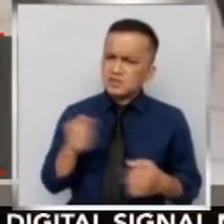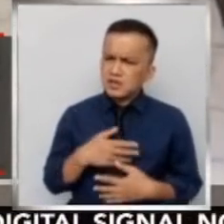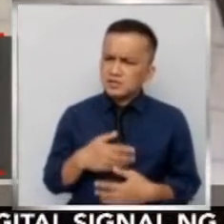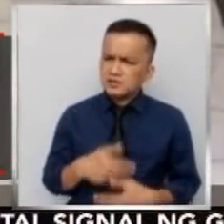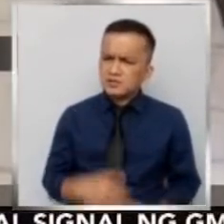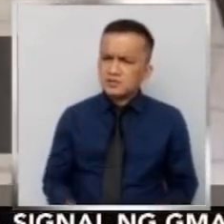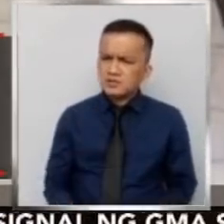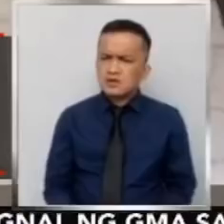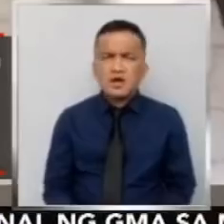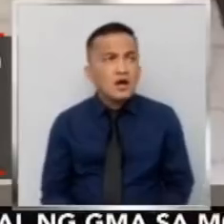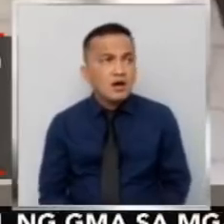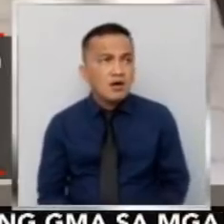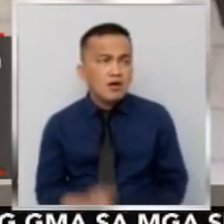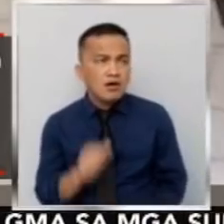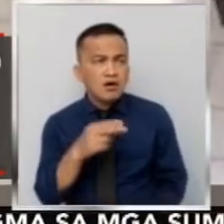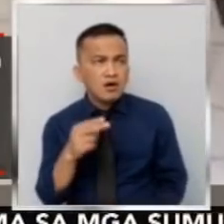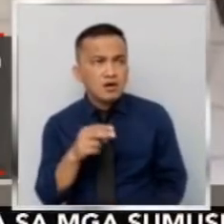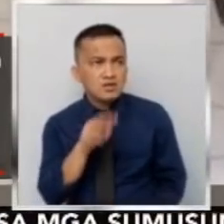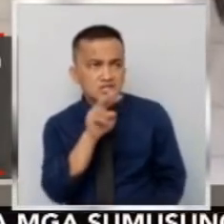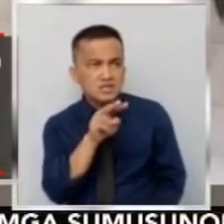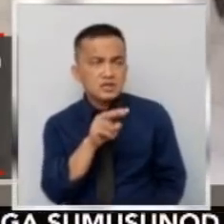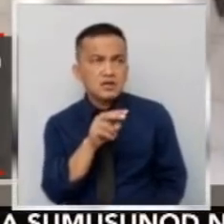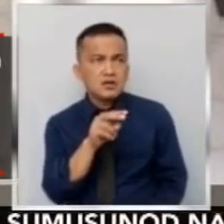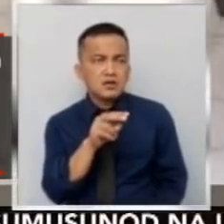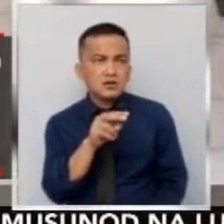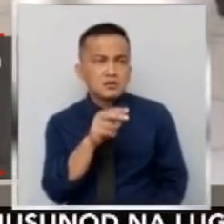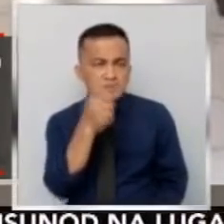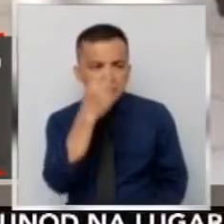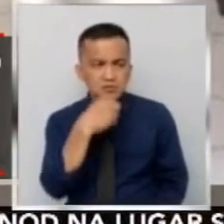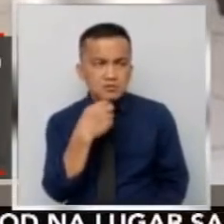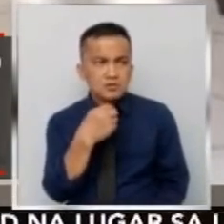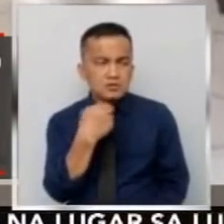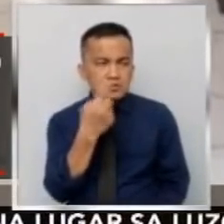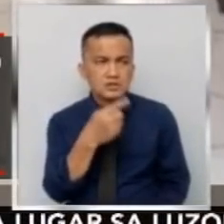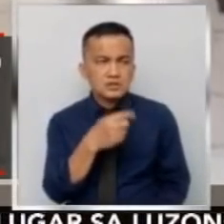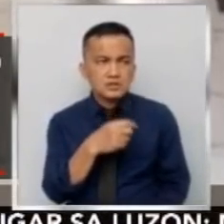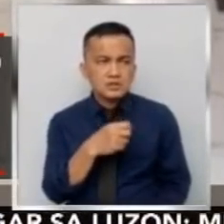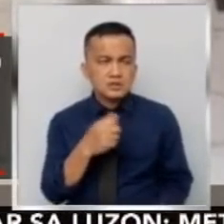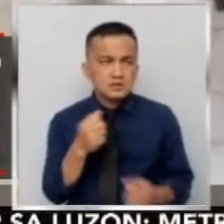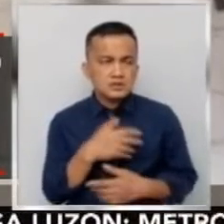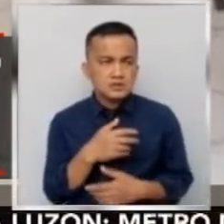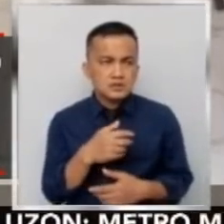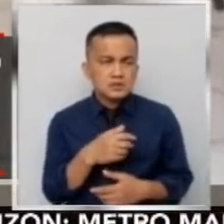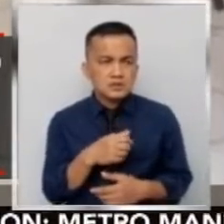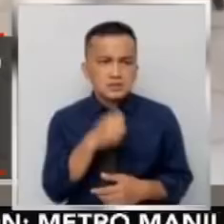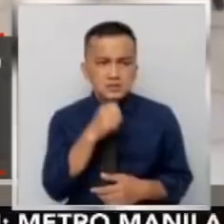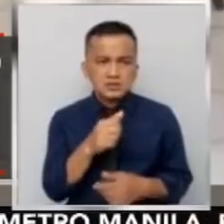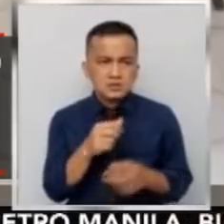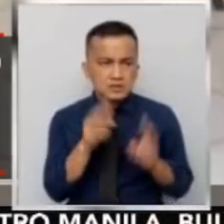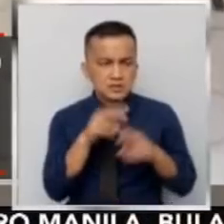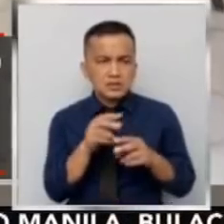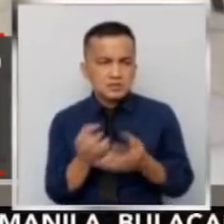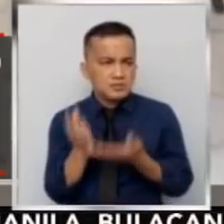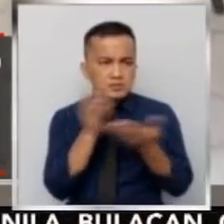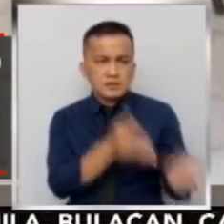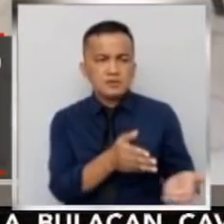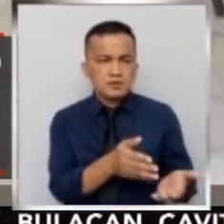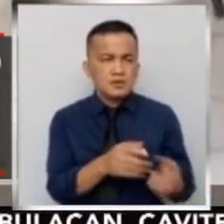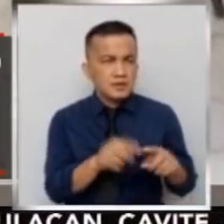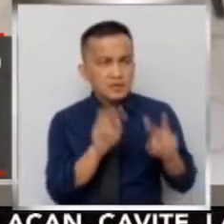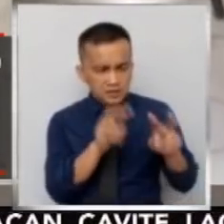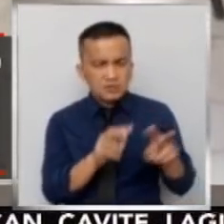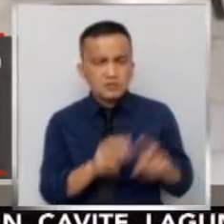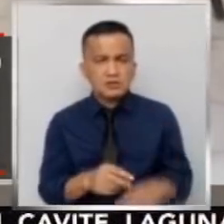Kita naman po sa mga ano nila na natakot sila. Hindi ko na po nakakita na ibinaba sila. Pero nakita ko po na ibinaba sila.